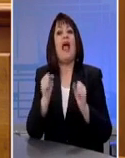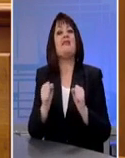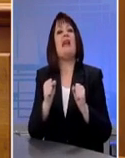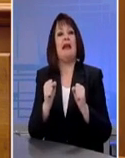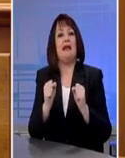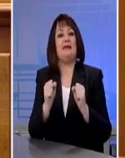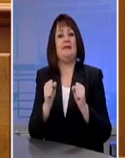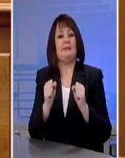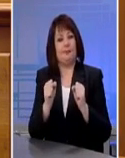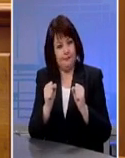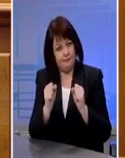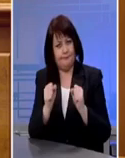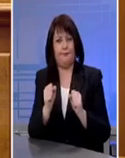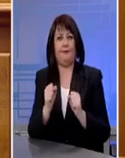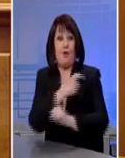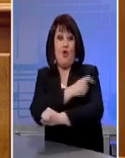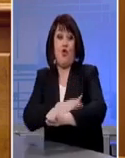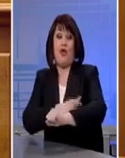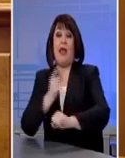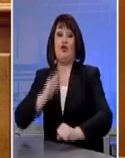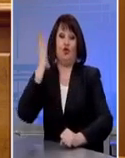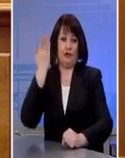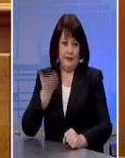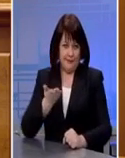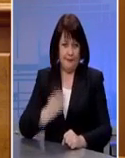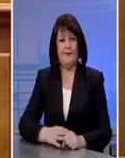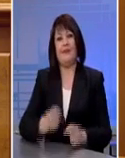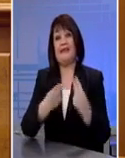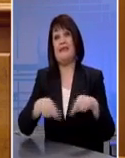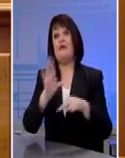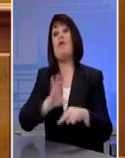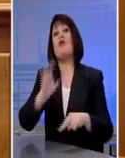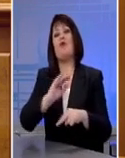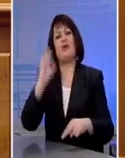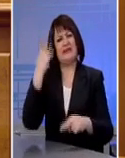Ασφαλείας. Συμβούλιο Ασφαλείας ήταν και ο ΙΕ ήταν τότε, δεν ήταν Συμβούλιο της Ευρώπης.